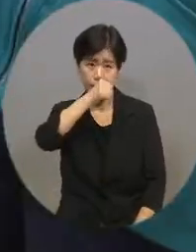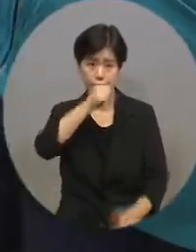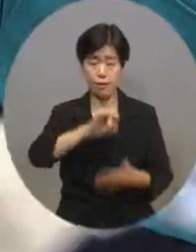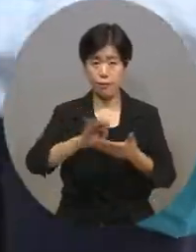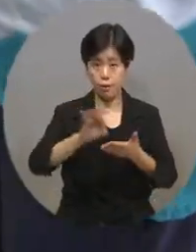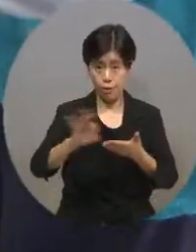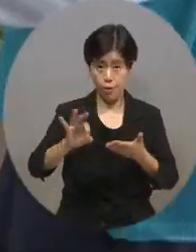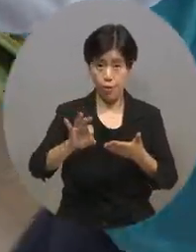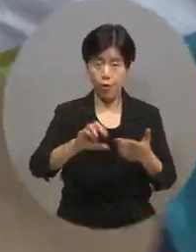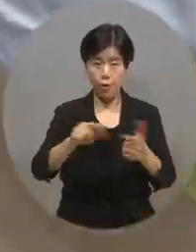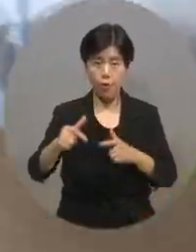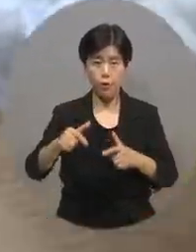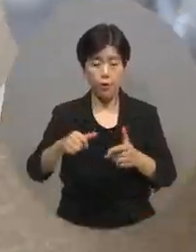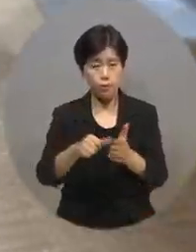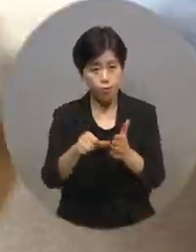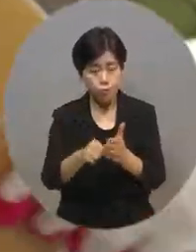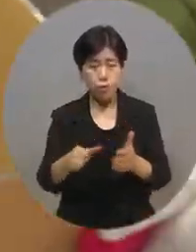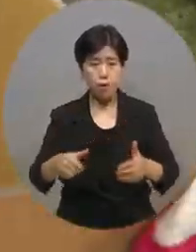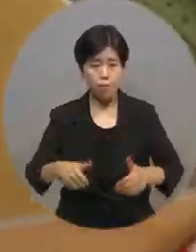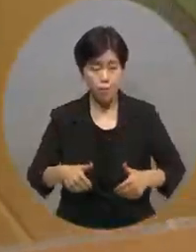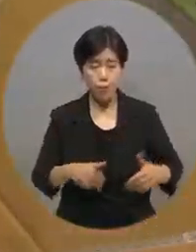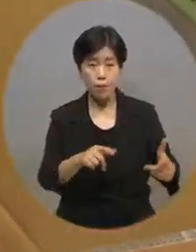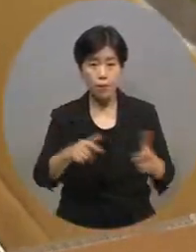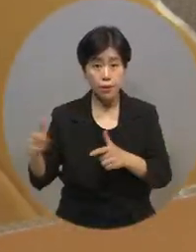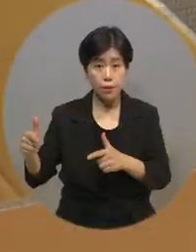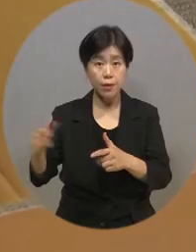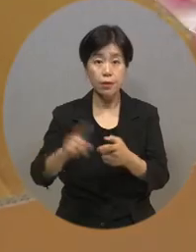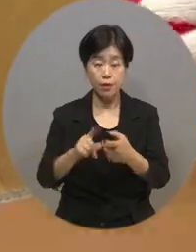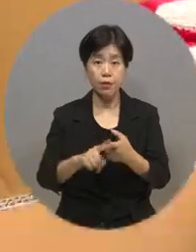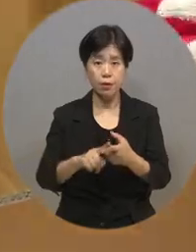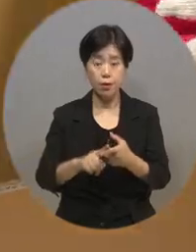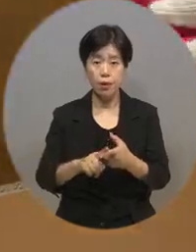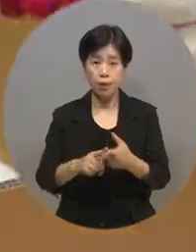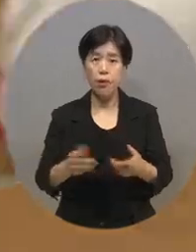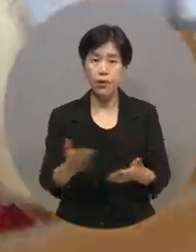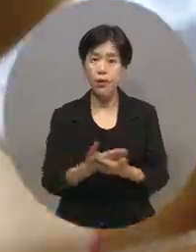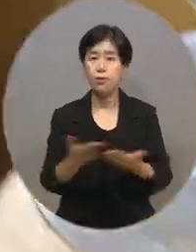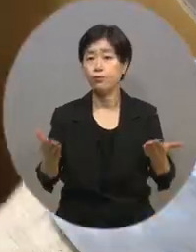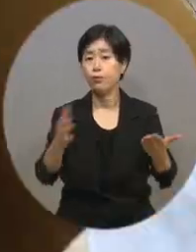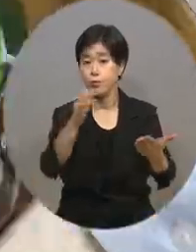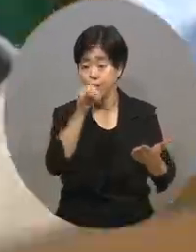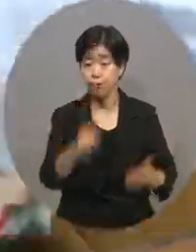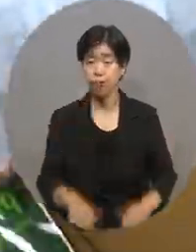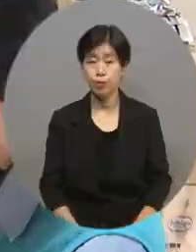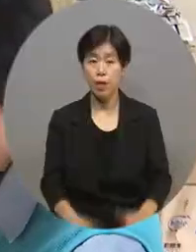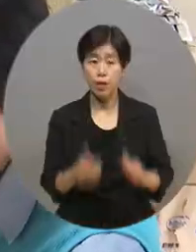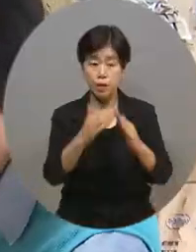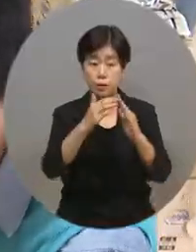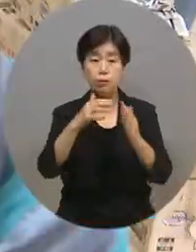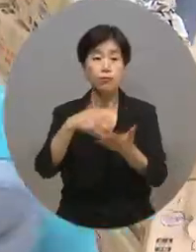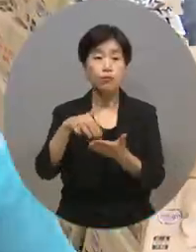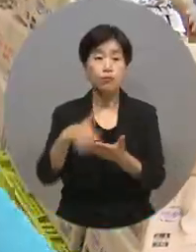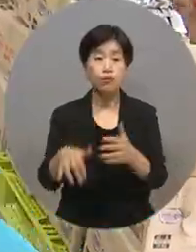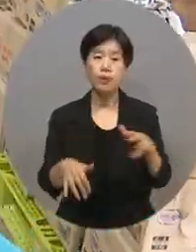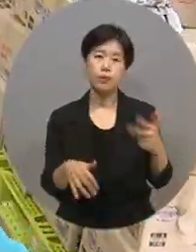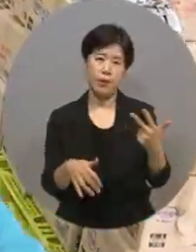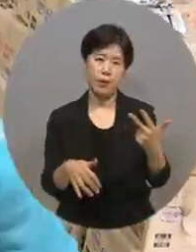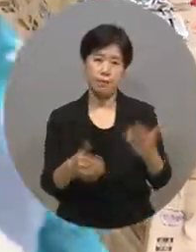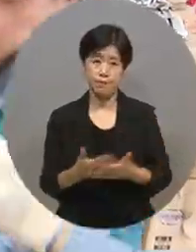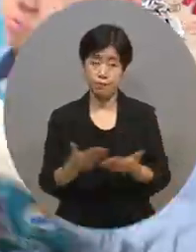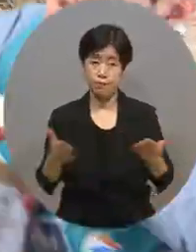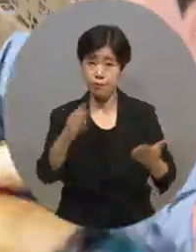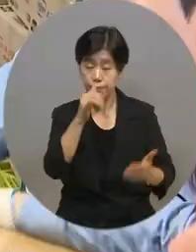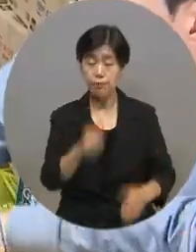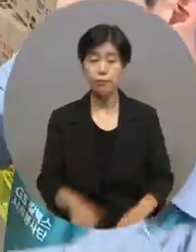130개 복지기관과 저소득 가정, 북한 이탈 주민 등 총 700여 세대에 전달했고 임직원의 인턴